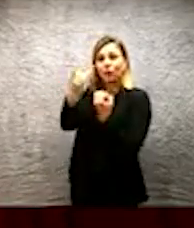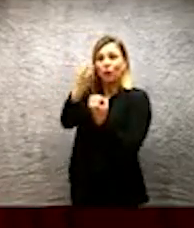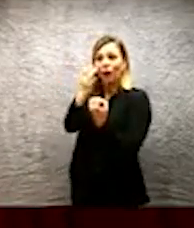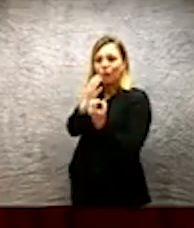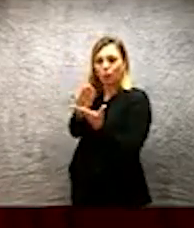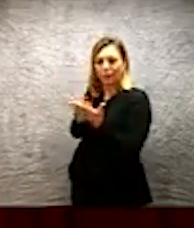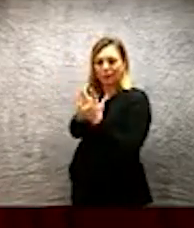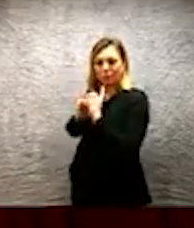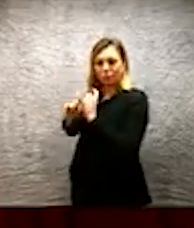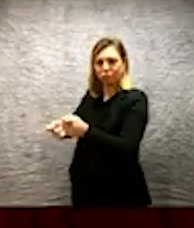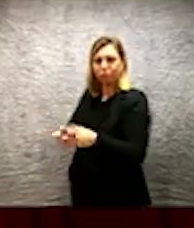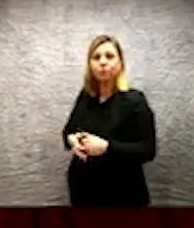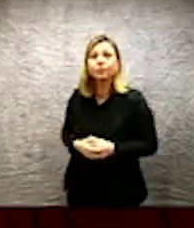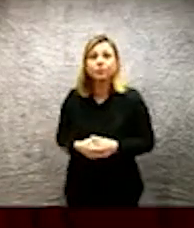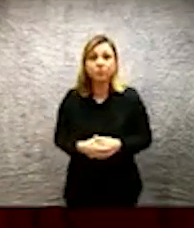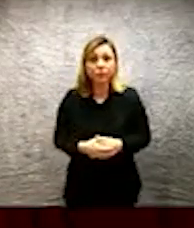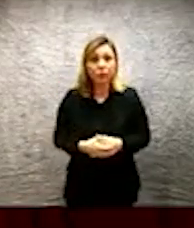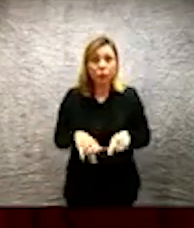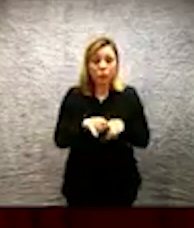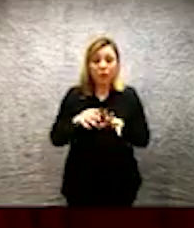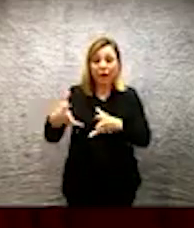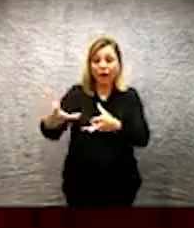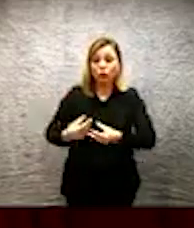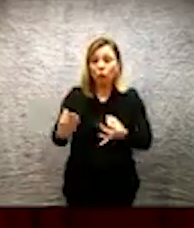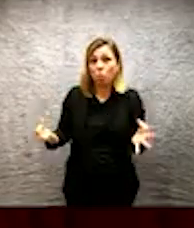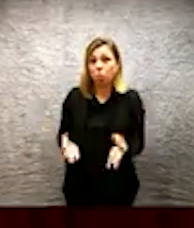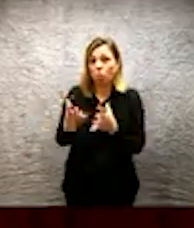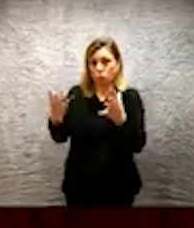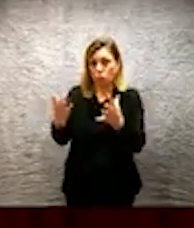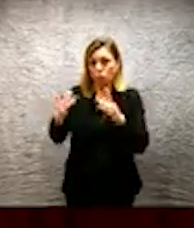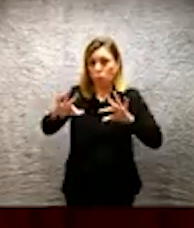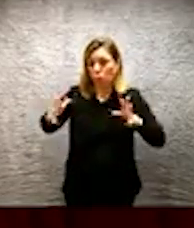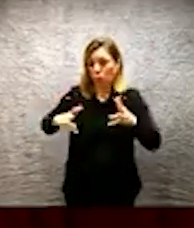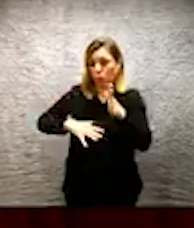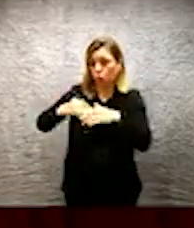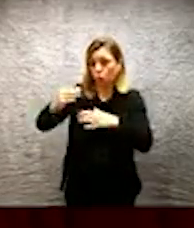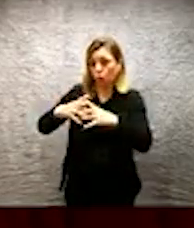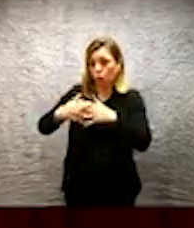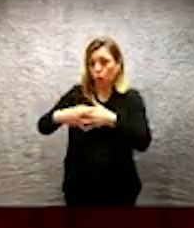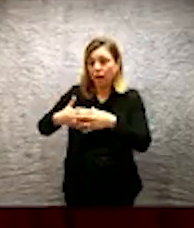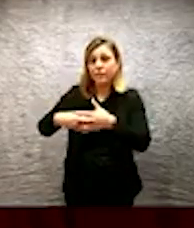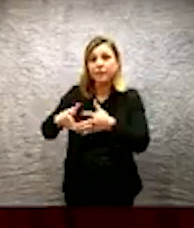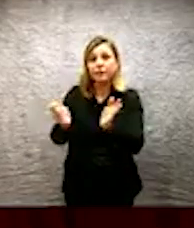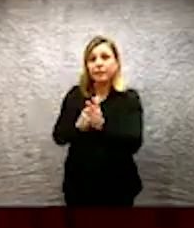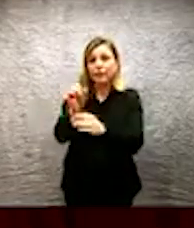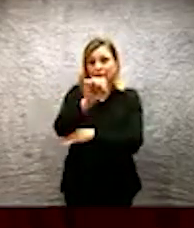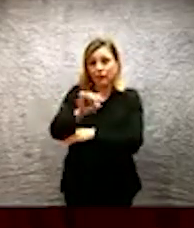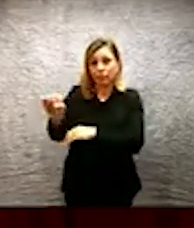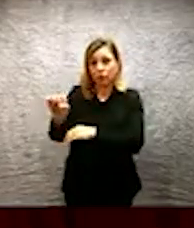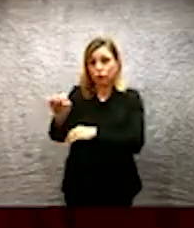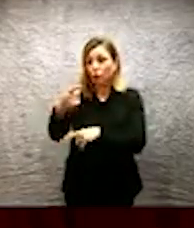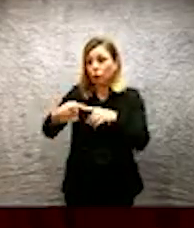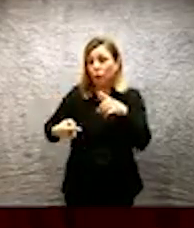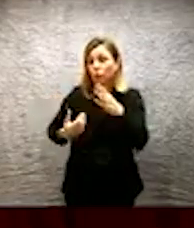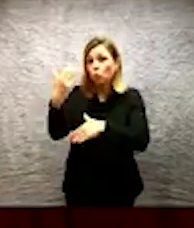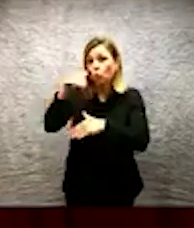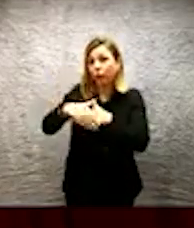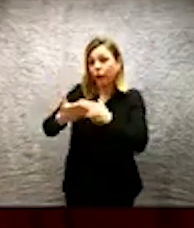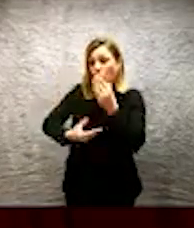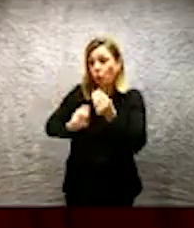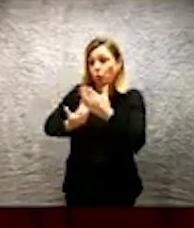Il y aura aussi un accueil ponctuel sur la forme de sortie loisir du samedi qui sera sur une demi-journée ou une